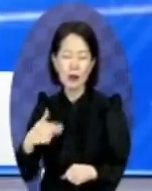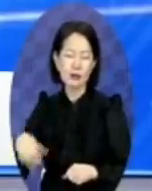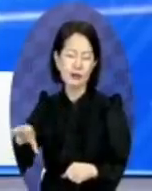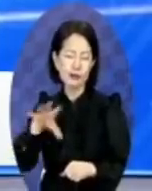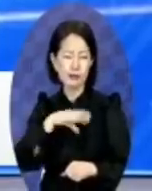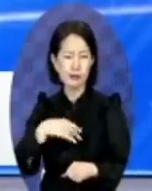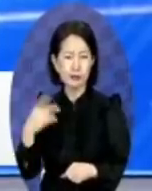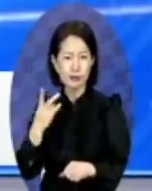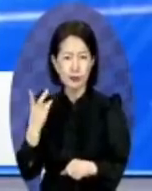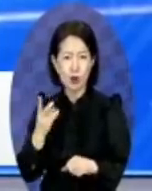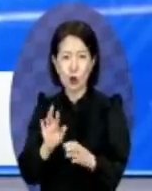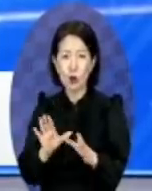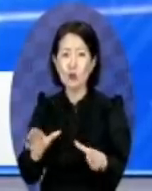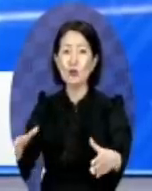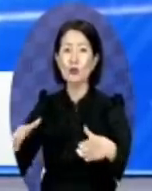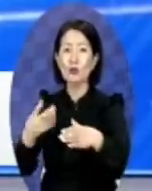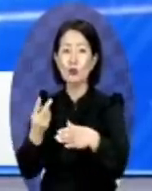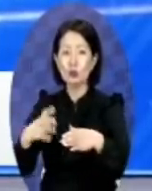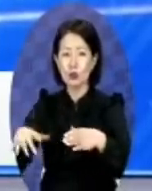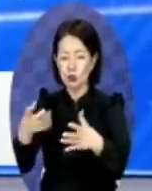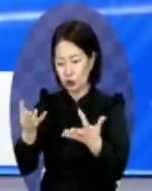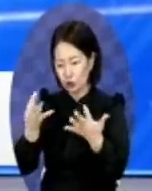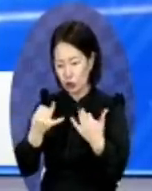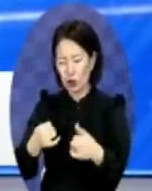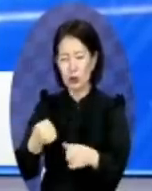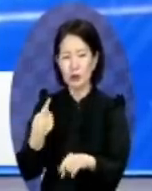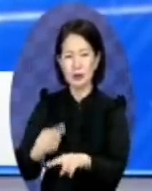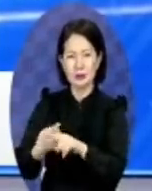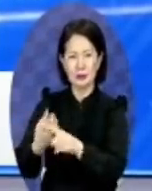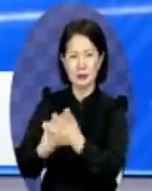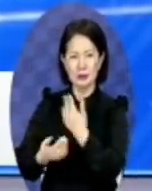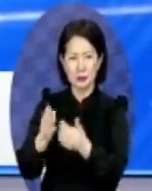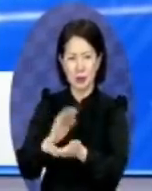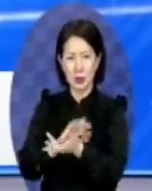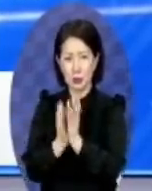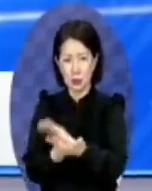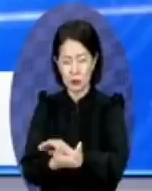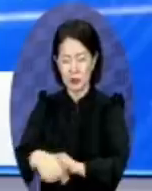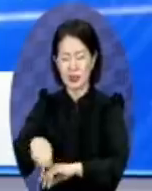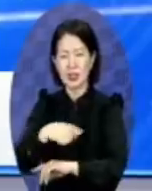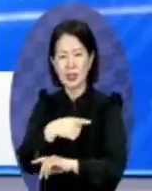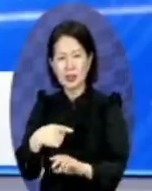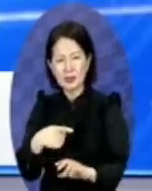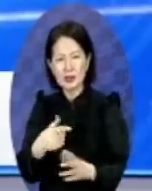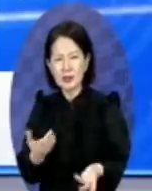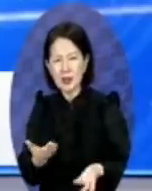байгаа ан амьтдын тоо толгойн хувьд бол сүүлийн жилүүд бол нэмэгдэж байгаа хэдий ч эргээд нөгөө эсрэгээр